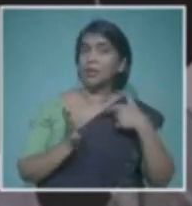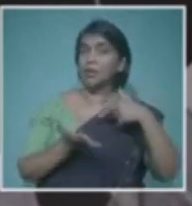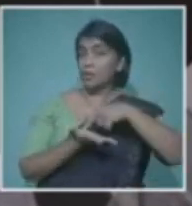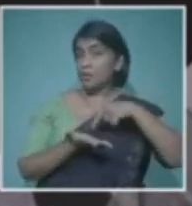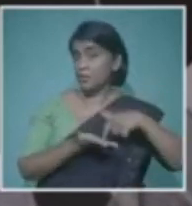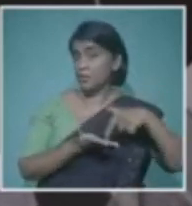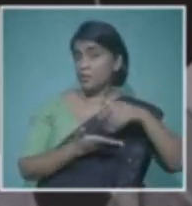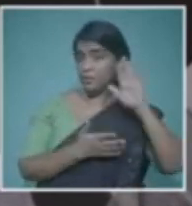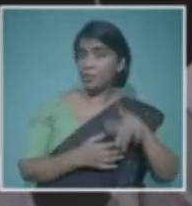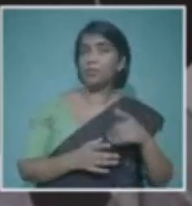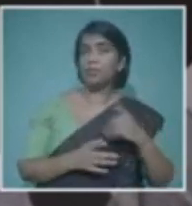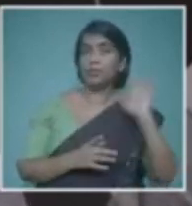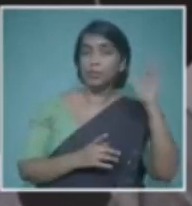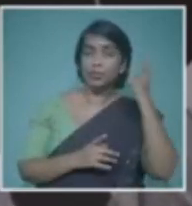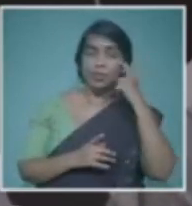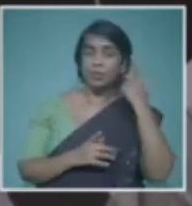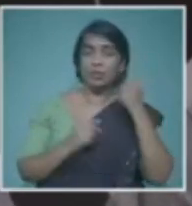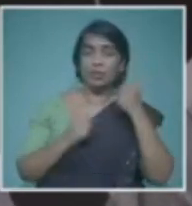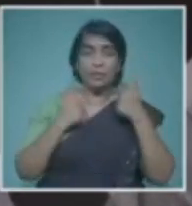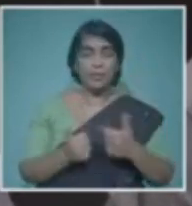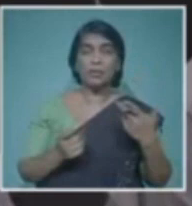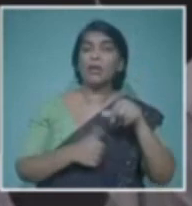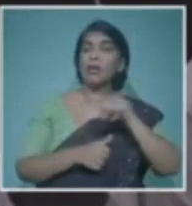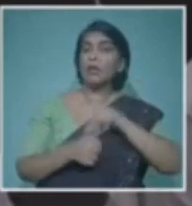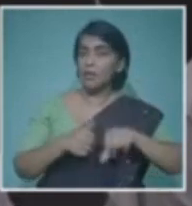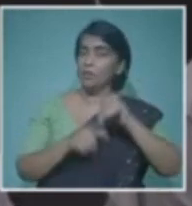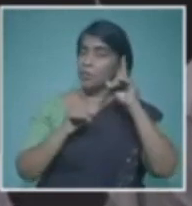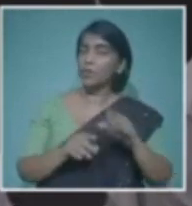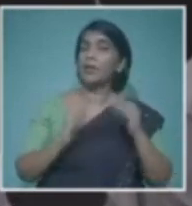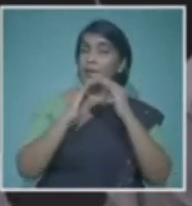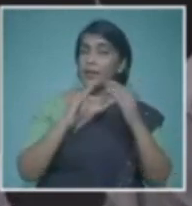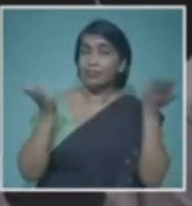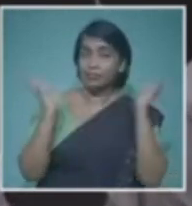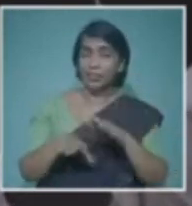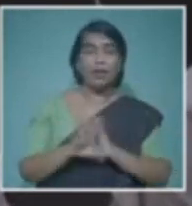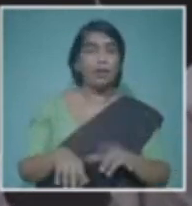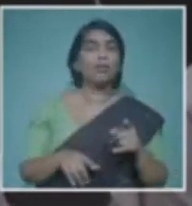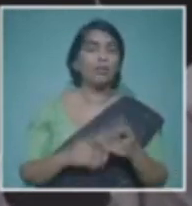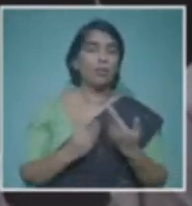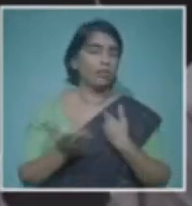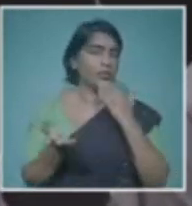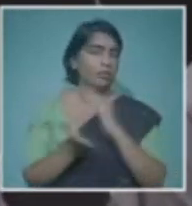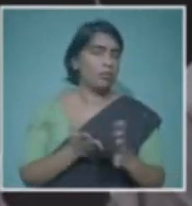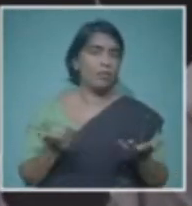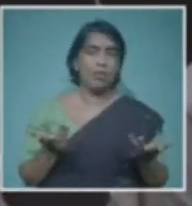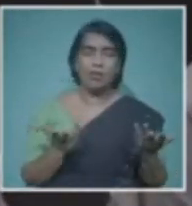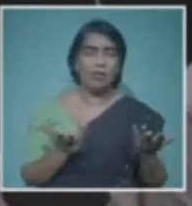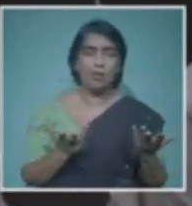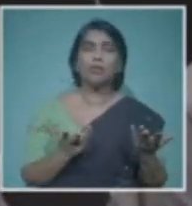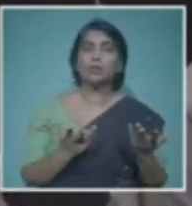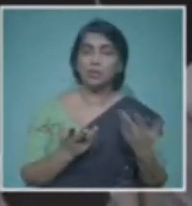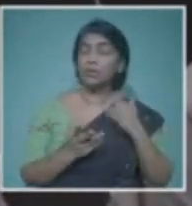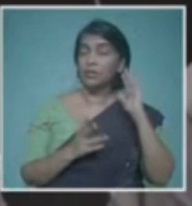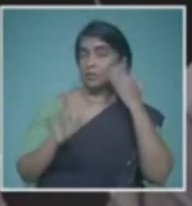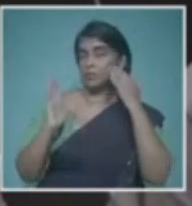නාගරික ප්‍රදේශවල ප්‍රසිද්ධ නොවන මෙවැනි ආයතන මෙවැනි නිවාසවල ළමුන්ට මොන වගේ තත්වයක් තියෙනවද කියන එක